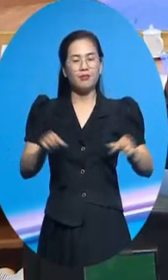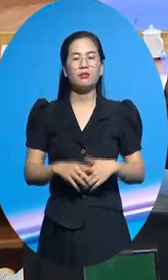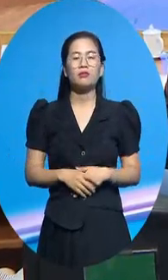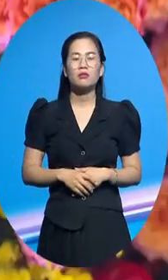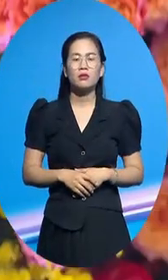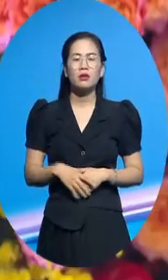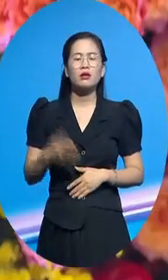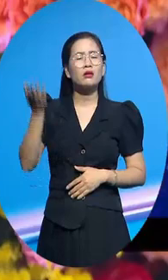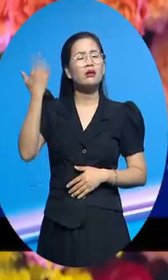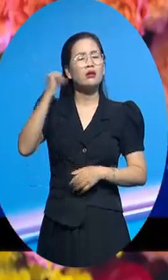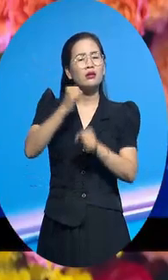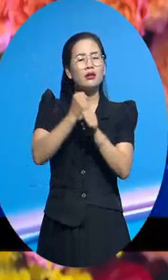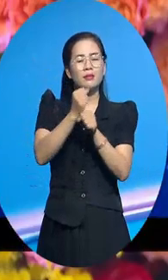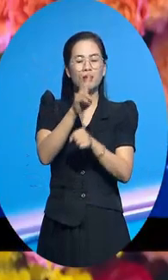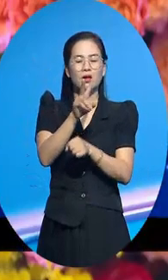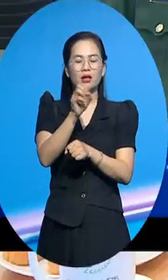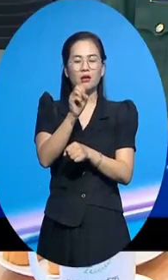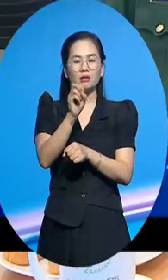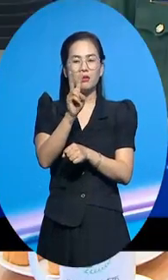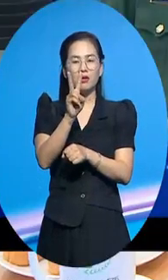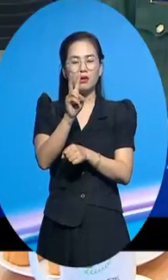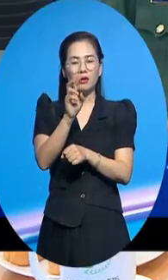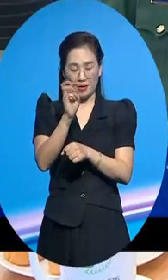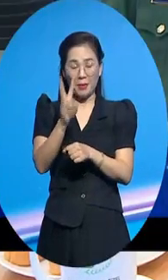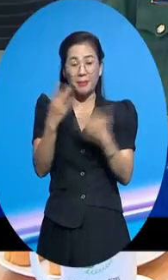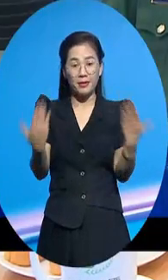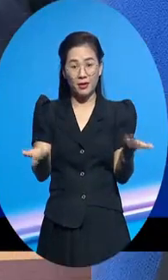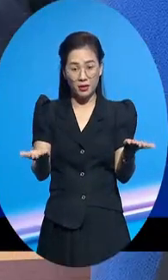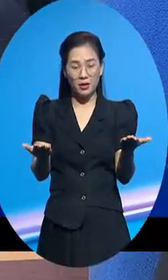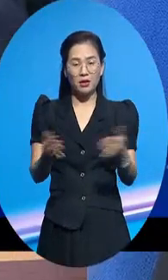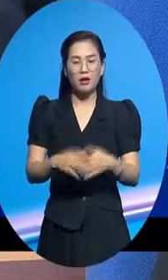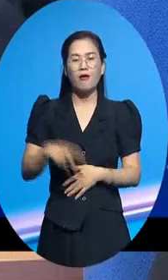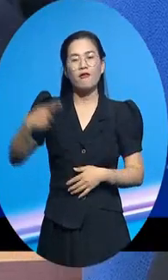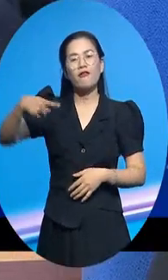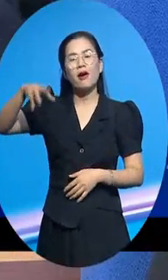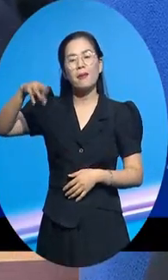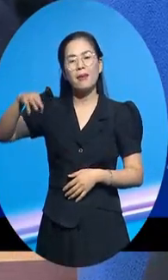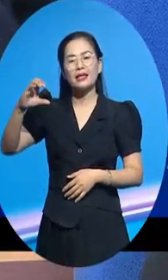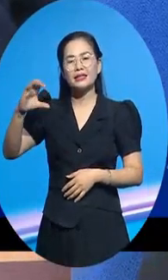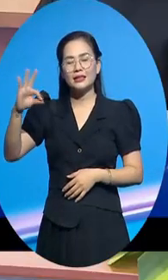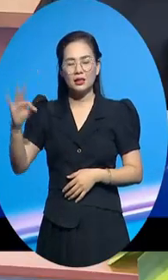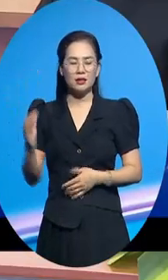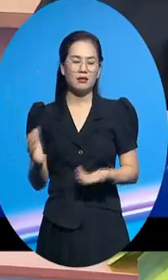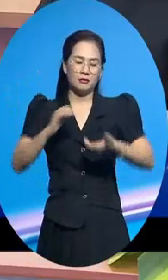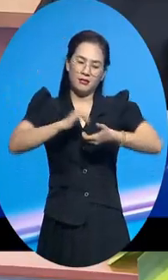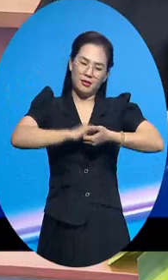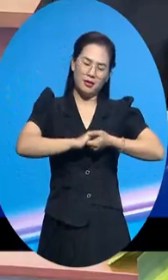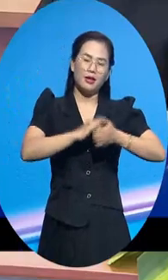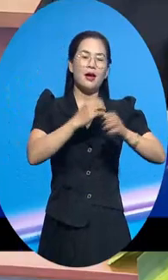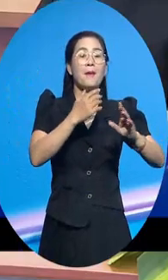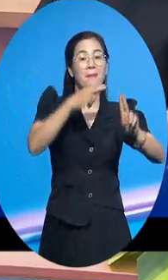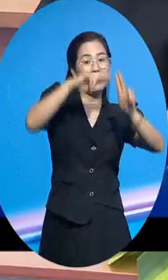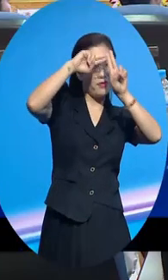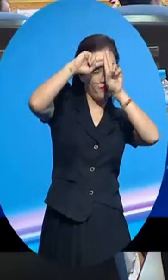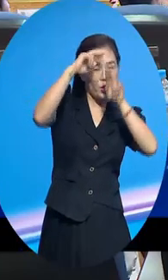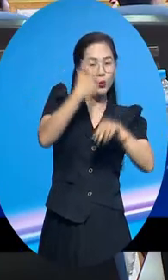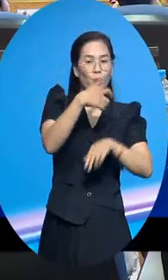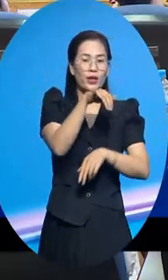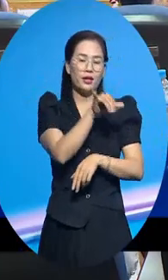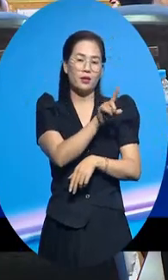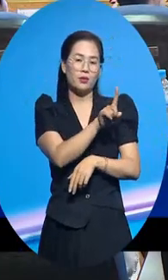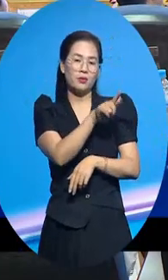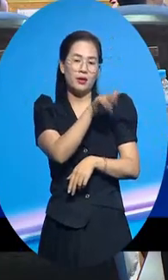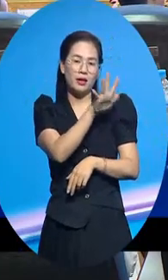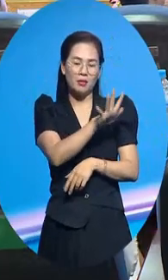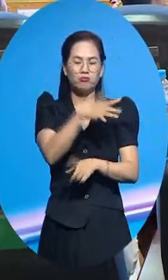Bắt đầu từ năm 2023, theo thỏa thuận hợp tác, Pharma City sẽ phối hợp với Bệnh viện Quân y 175 tổ chức các khóa đào